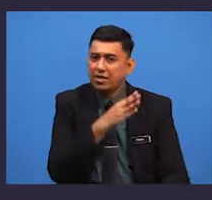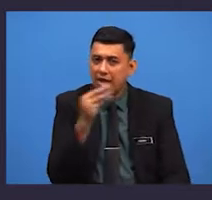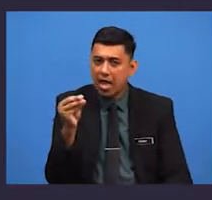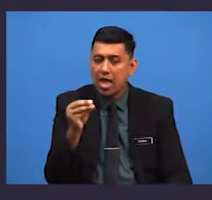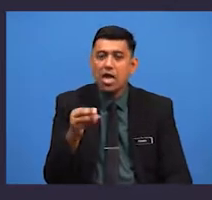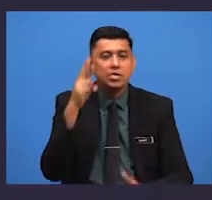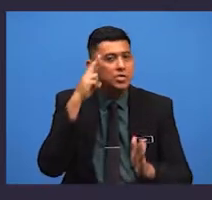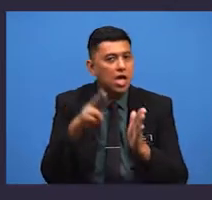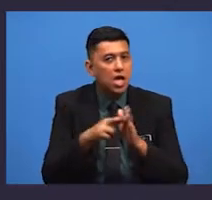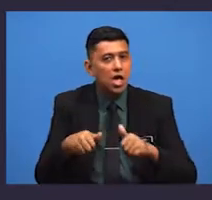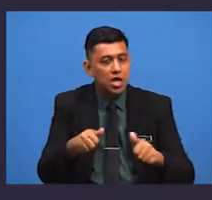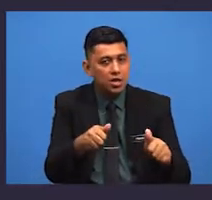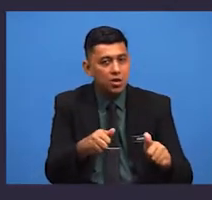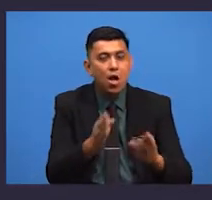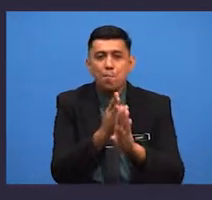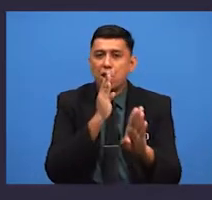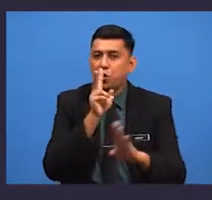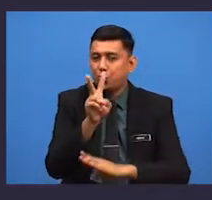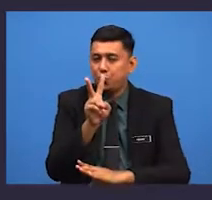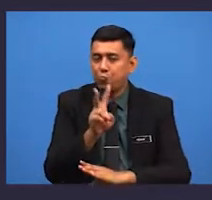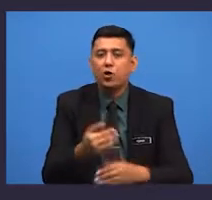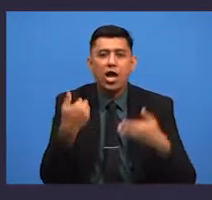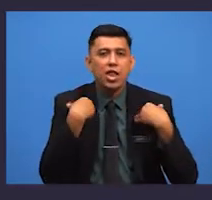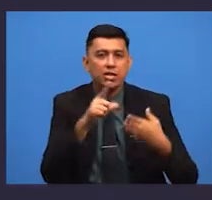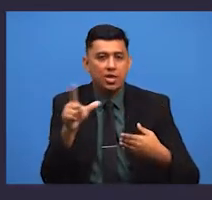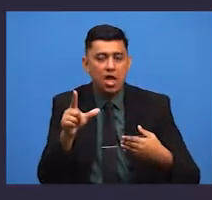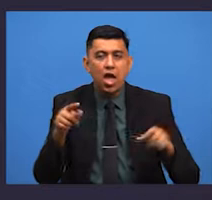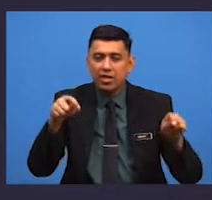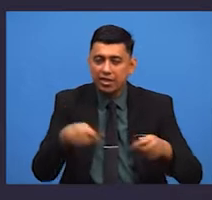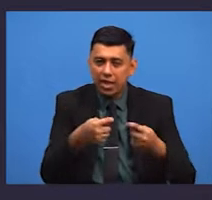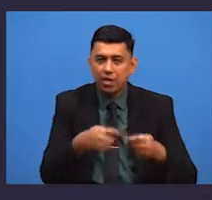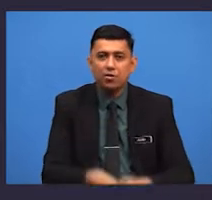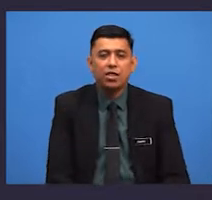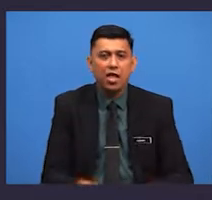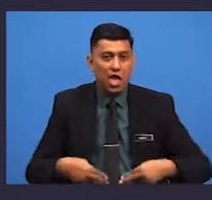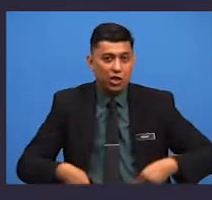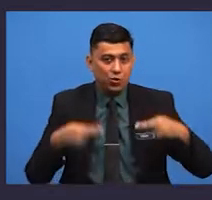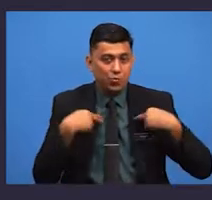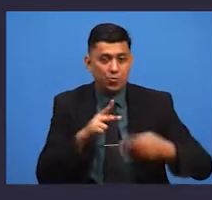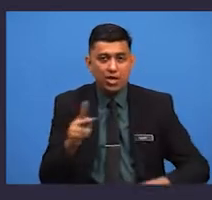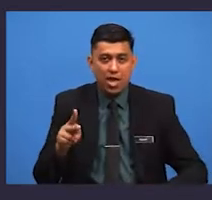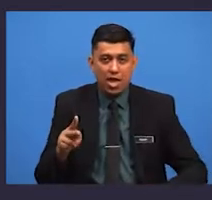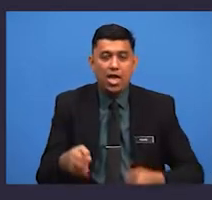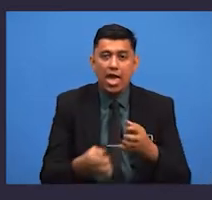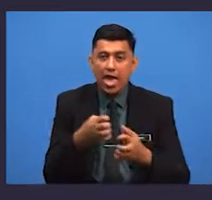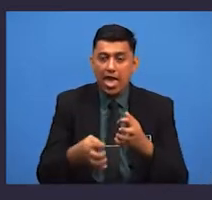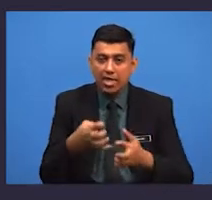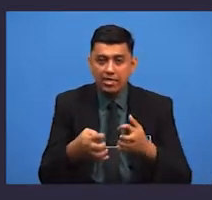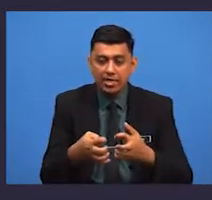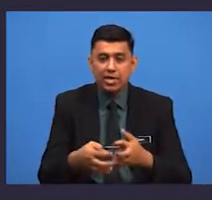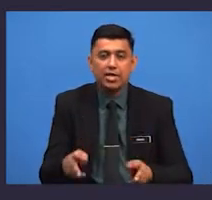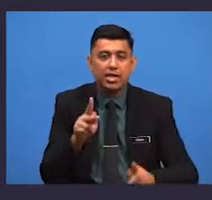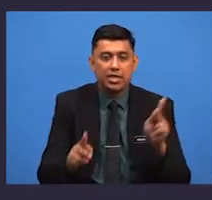dan carta alir. Baris kedua adalah tindakan hidupkan enjin